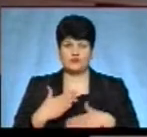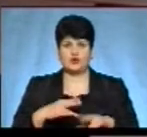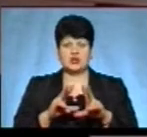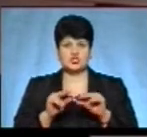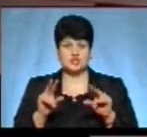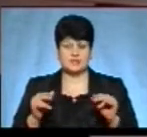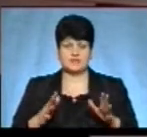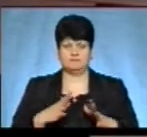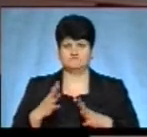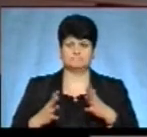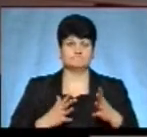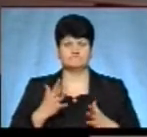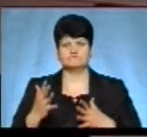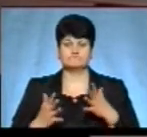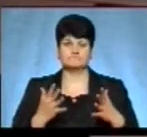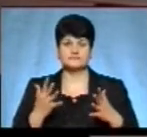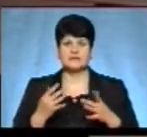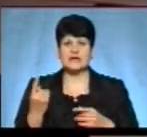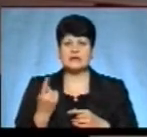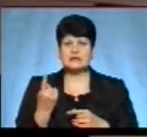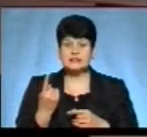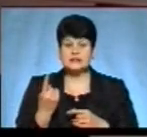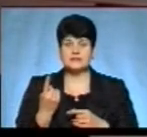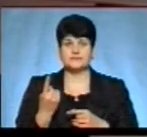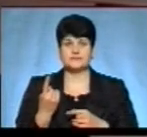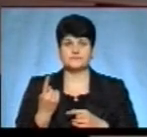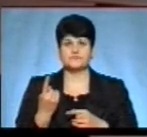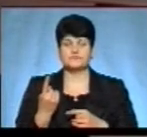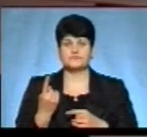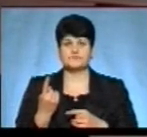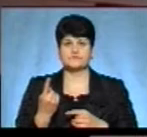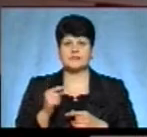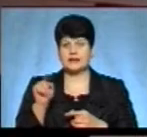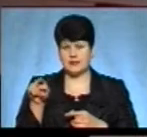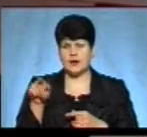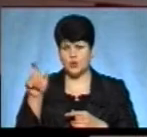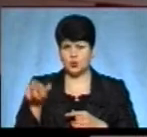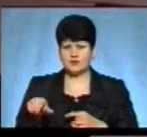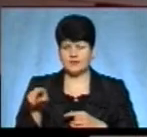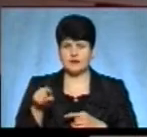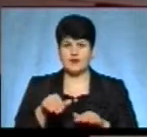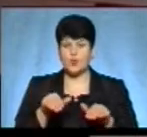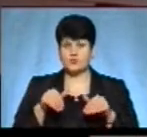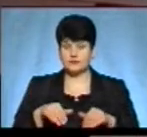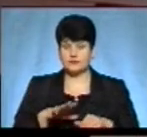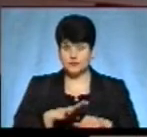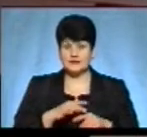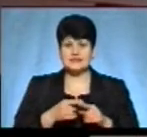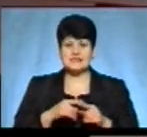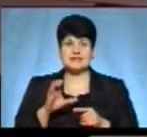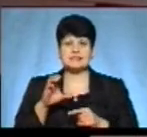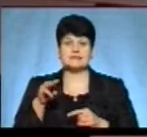щасливі, емоційно. Ну, єдине ще, що та людина, яка утрималася, то є